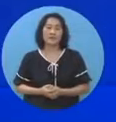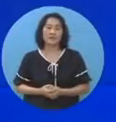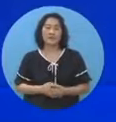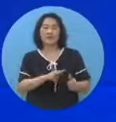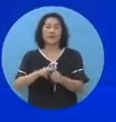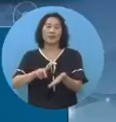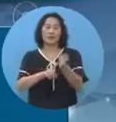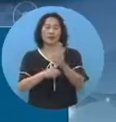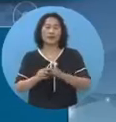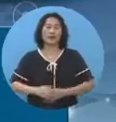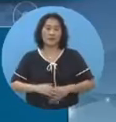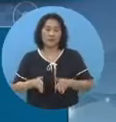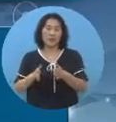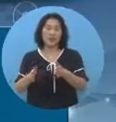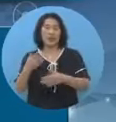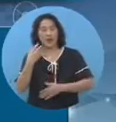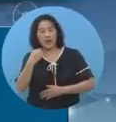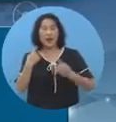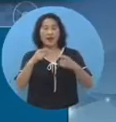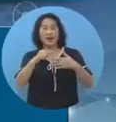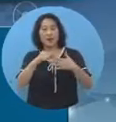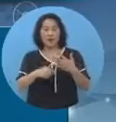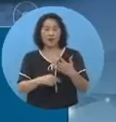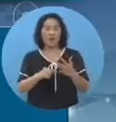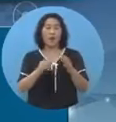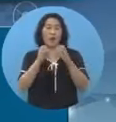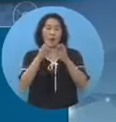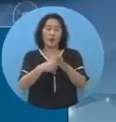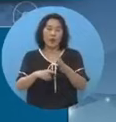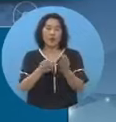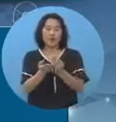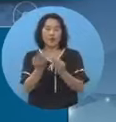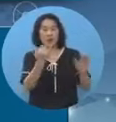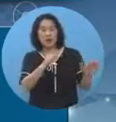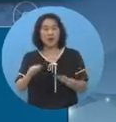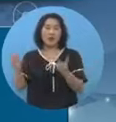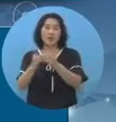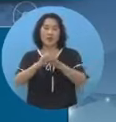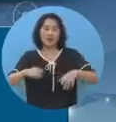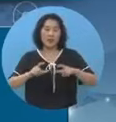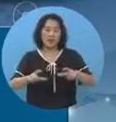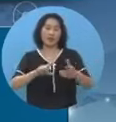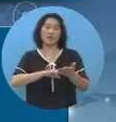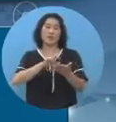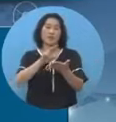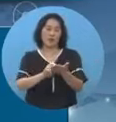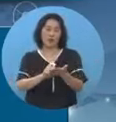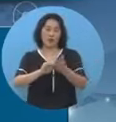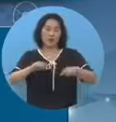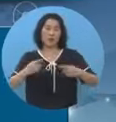이어서 정부마당입니다. 전라남도는 매력적인 관광 자원을 홍보하기 위해 섬과 바다로 만나는 전남이라는